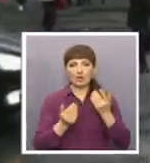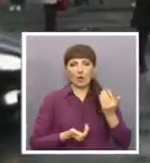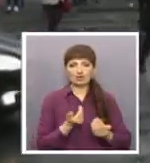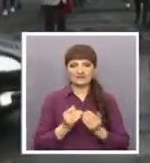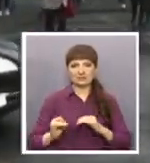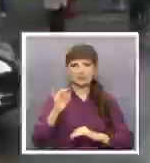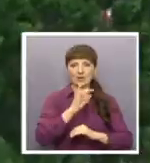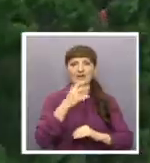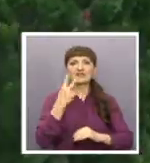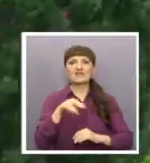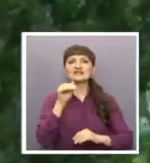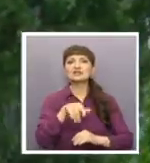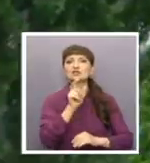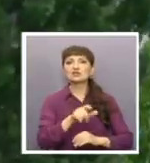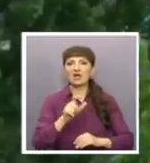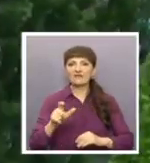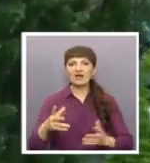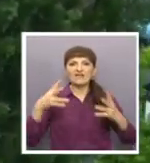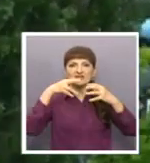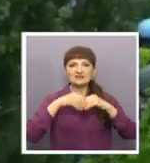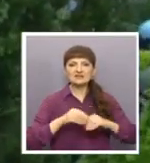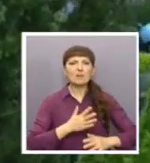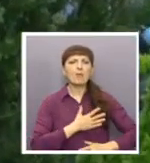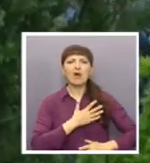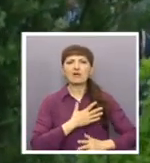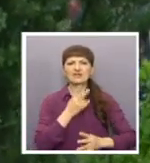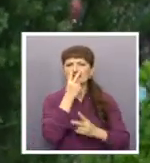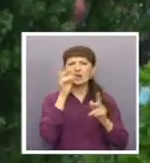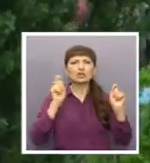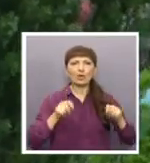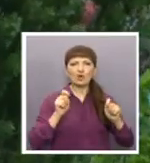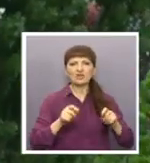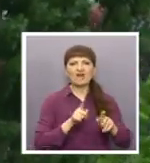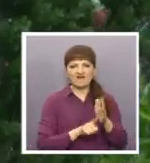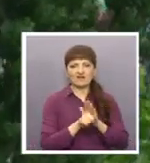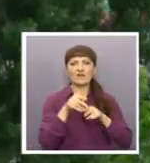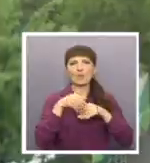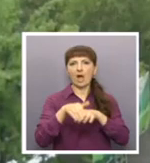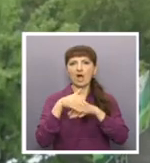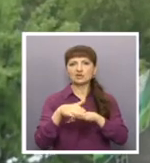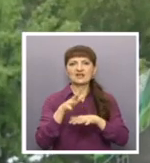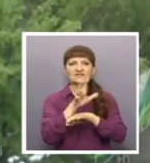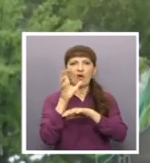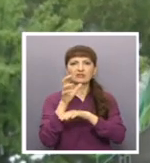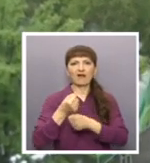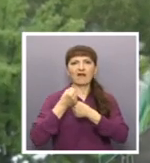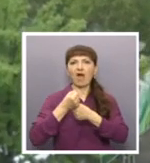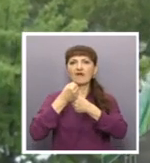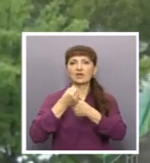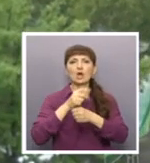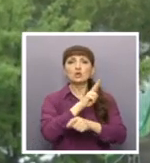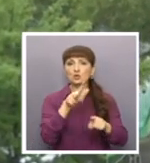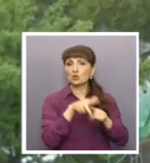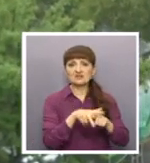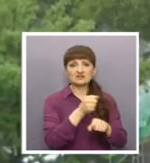историю. 20 тысяч человек. В едином порыве, несмотря на дождь, вышли на марш с фотографиями погибших солдат. Их не заставляли, нет,